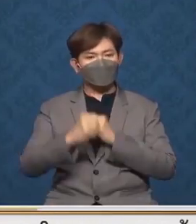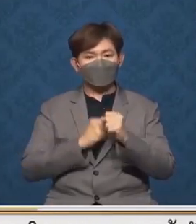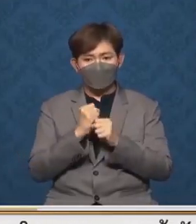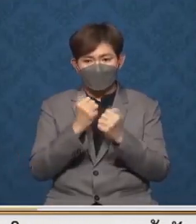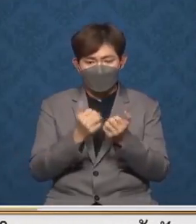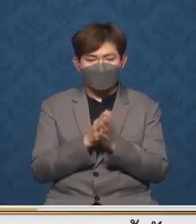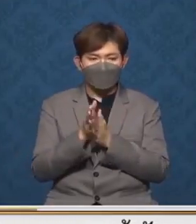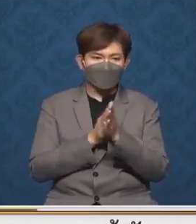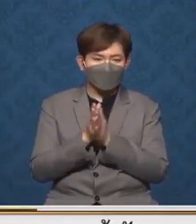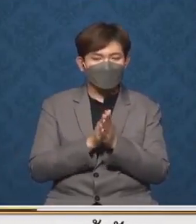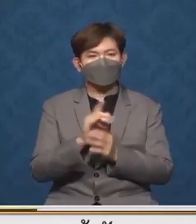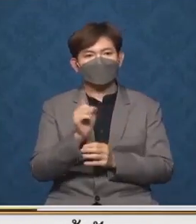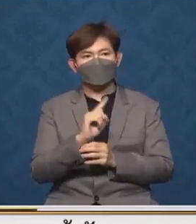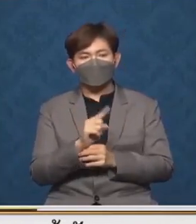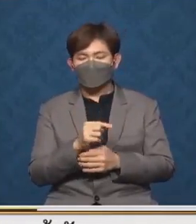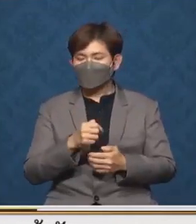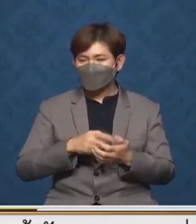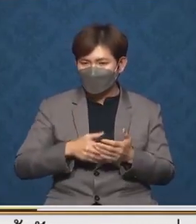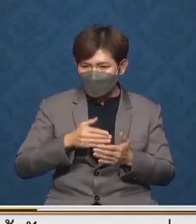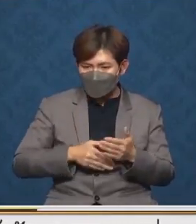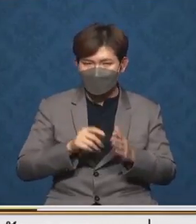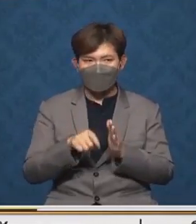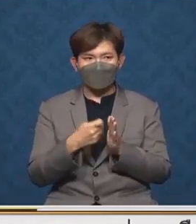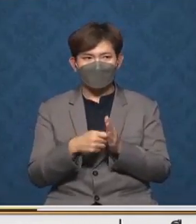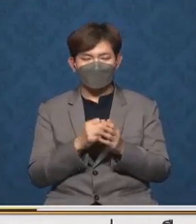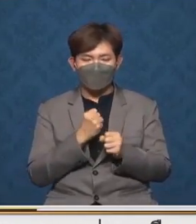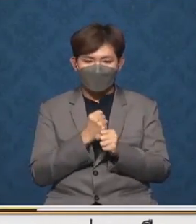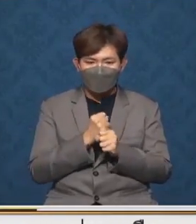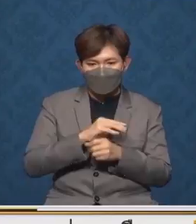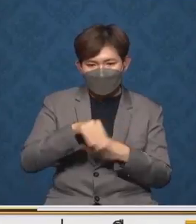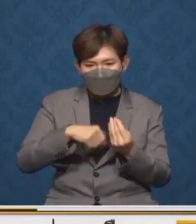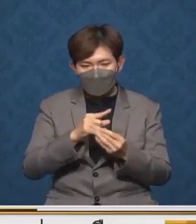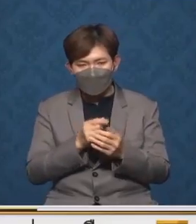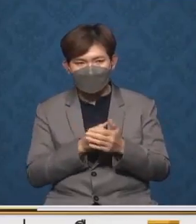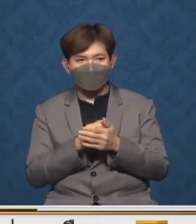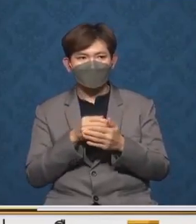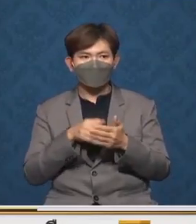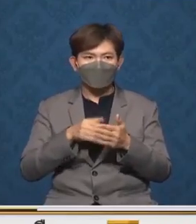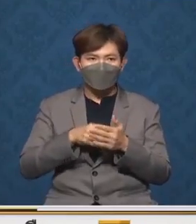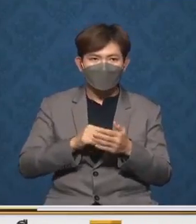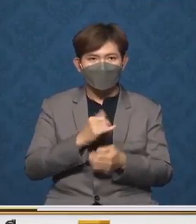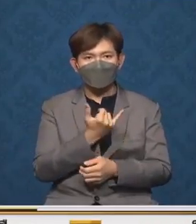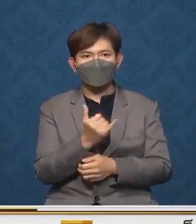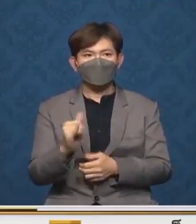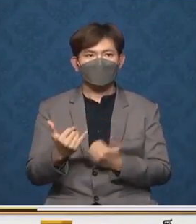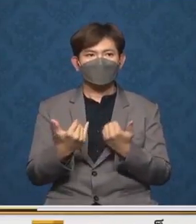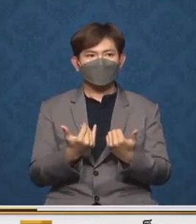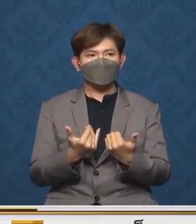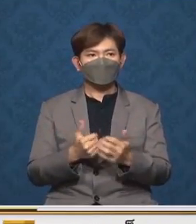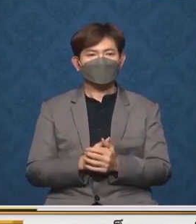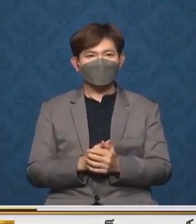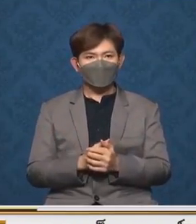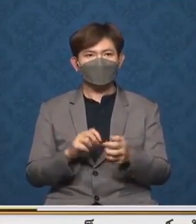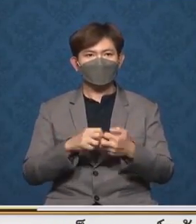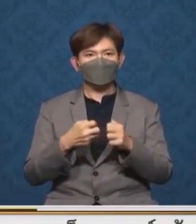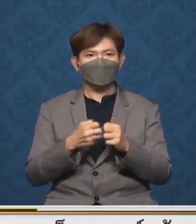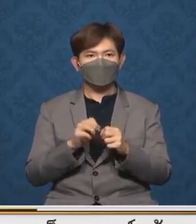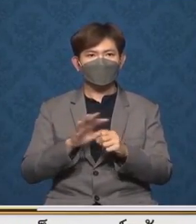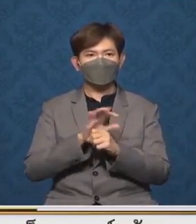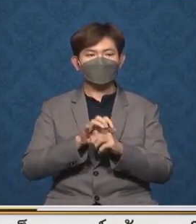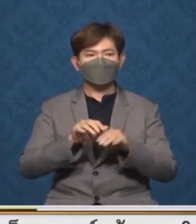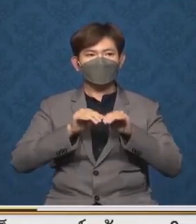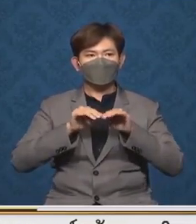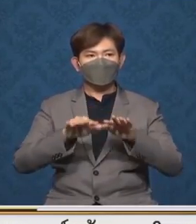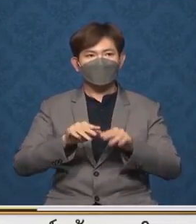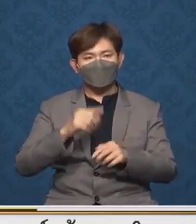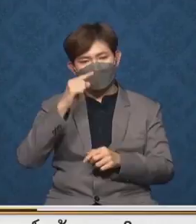ปี2564เนื่องจากเป็นปีที่ต้องประคับประคองเศรษฐกิจท่ามกลางความไม่แน่นอนของสถานการณ์การแพร่ระบาดของโควิดทั้ง